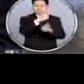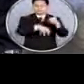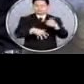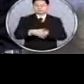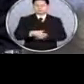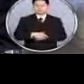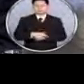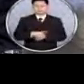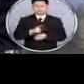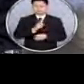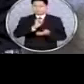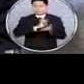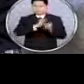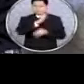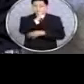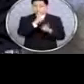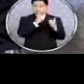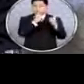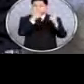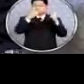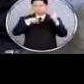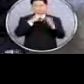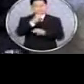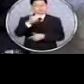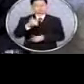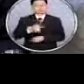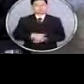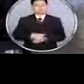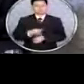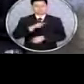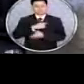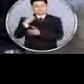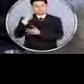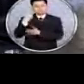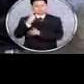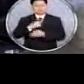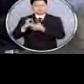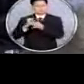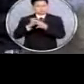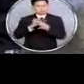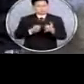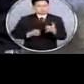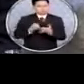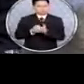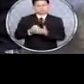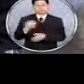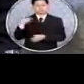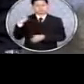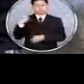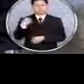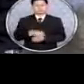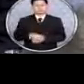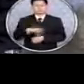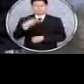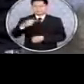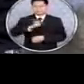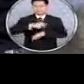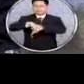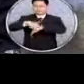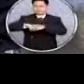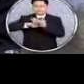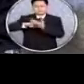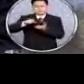织，所以我们不能够拿政府间组织为唯一的标准，但是我们的努力从来没有松懈过，我们还规划了